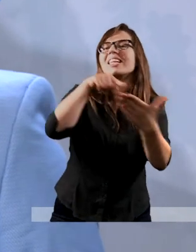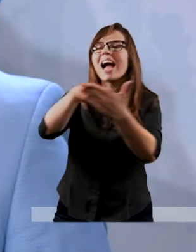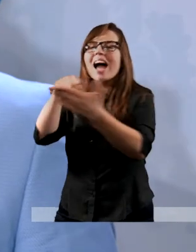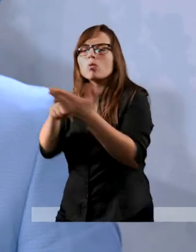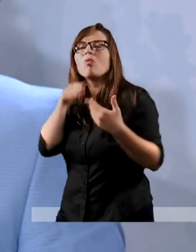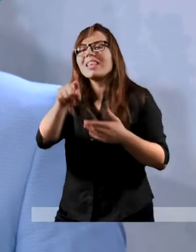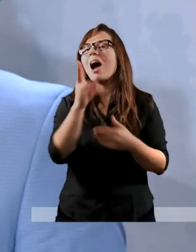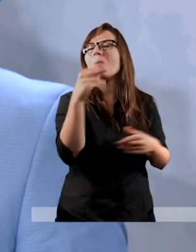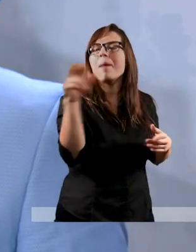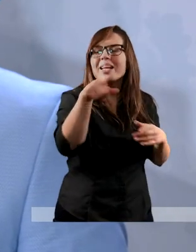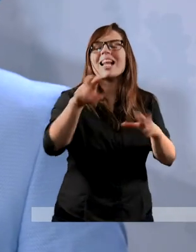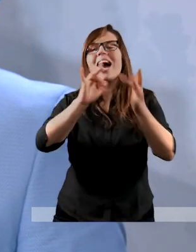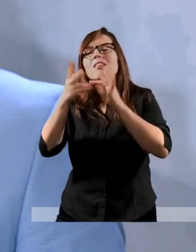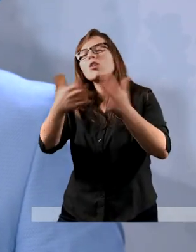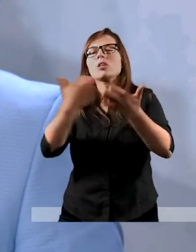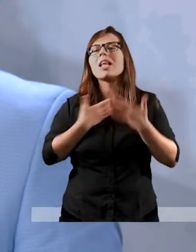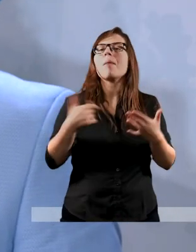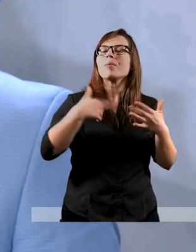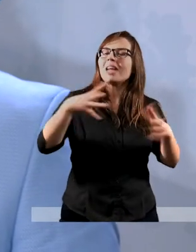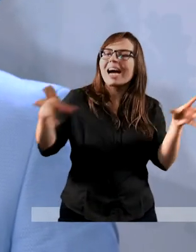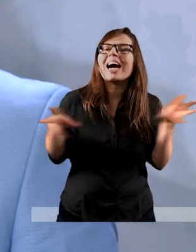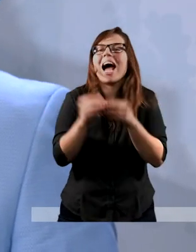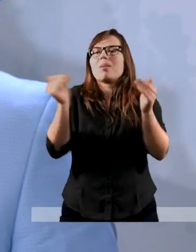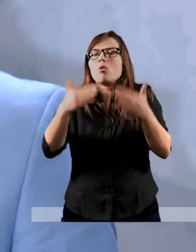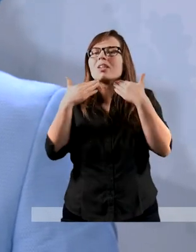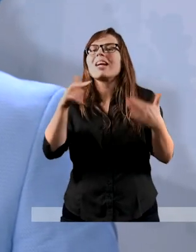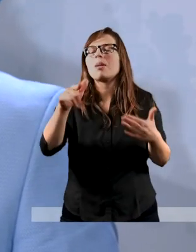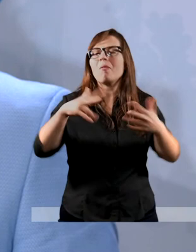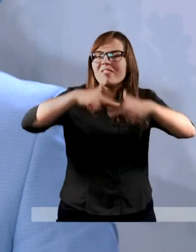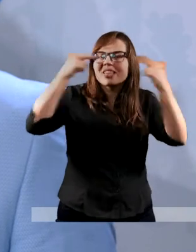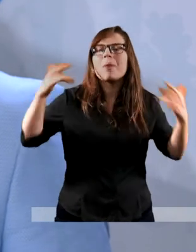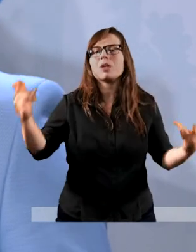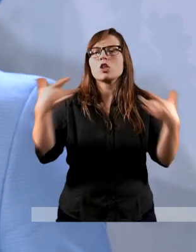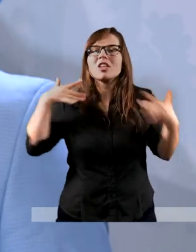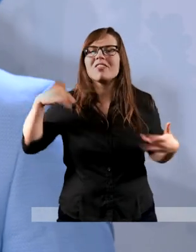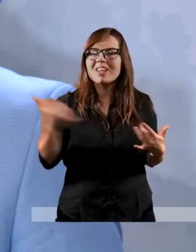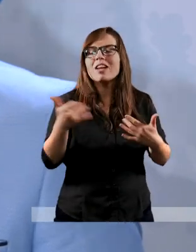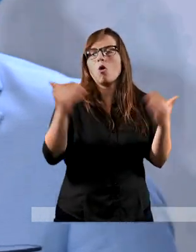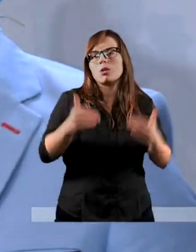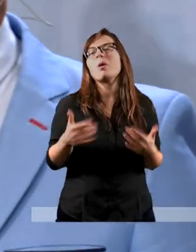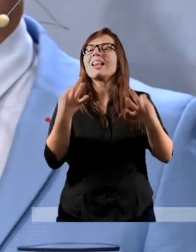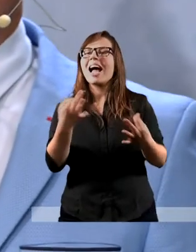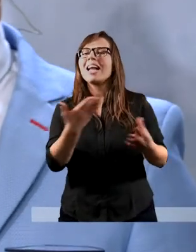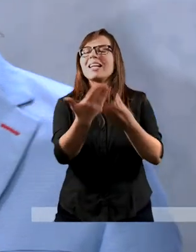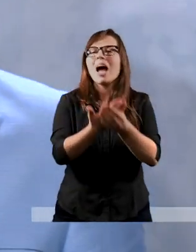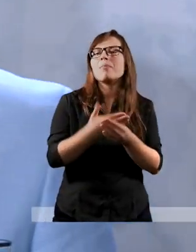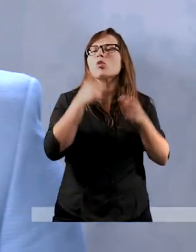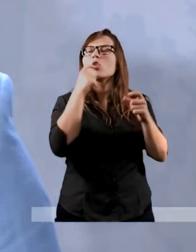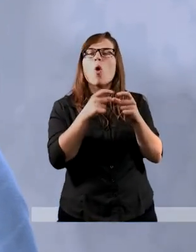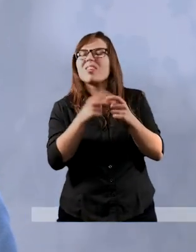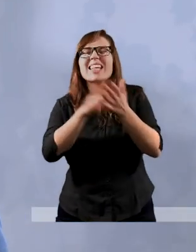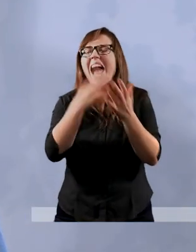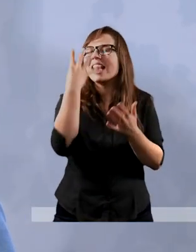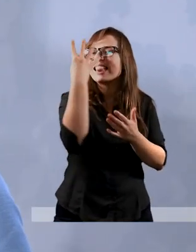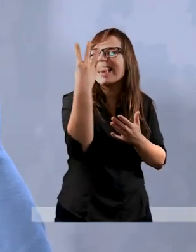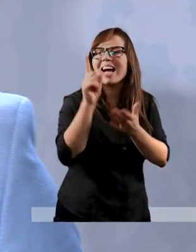Te wasze webinary sprawiły, że jesteśmy razem w niebie i możemy cieszyć się wiecznością. Dziękuję serdecznie. Teraz zapraszam dosłownie na